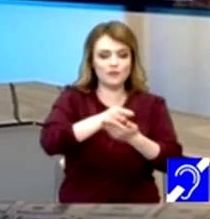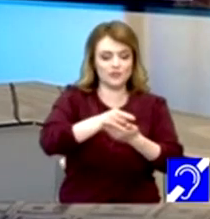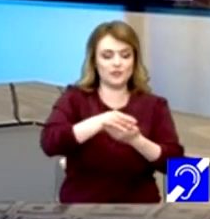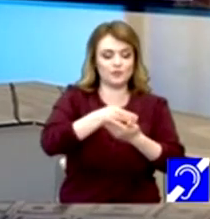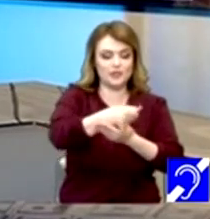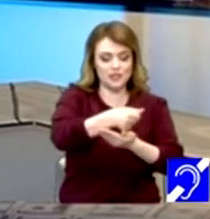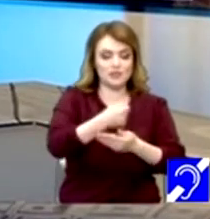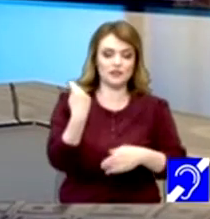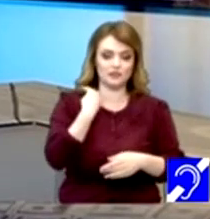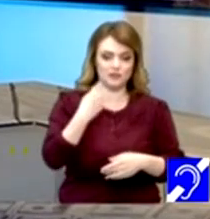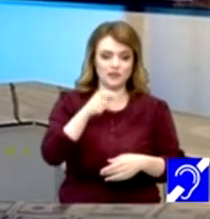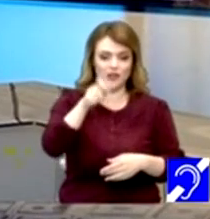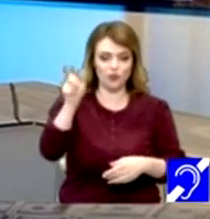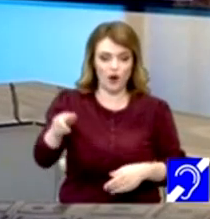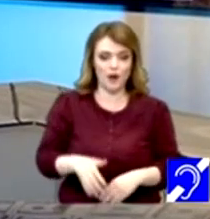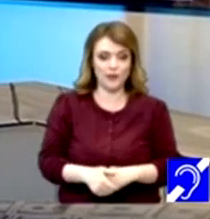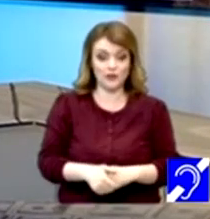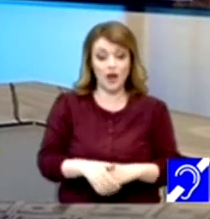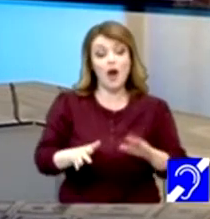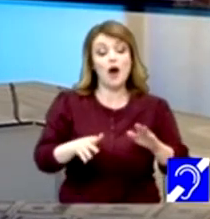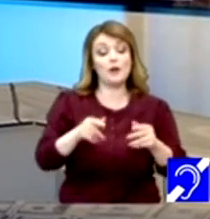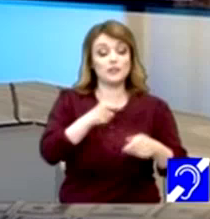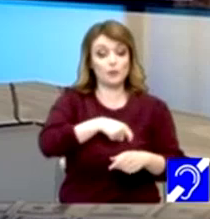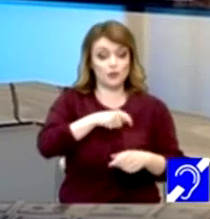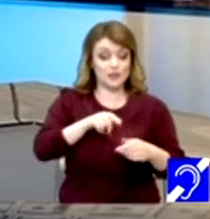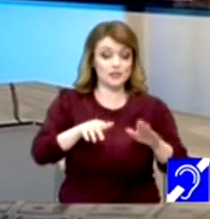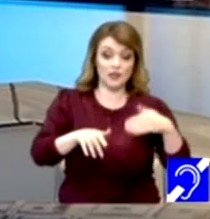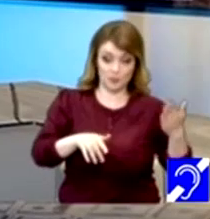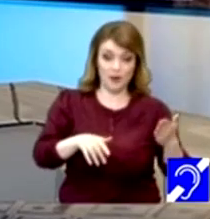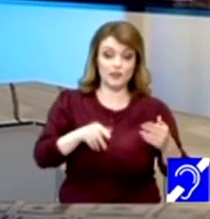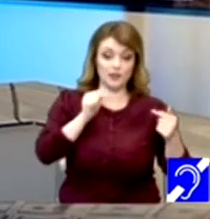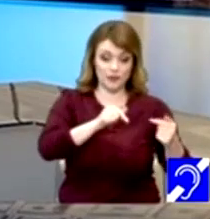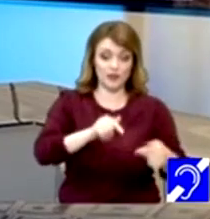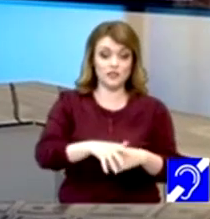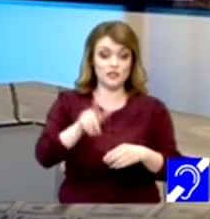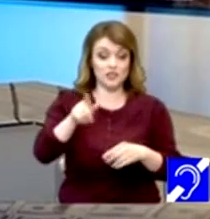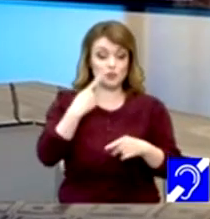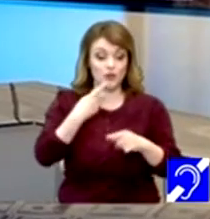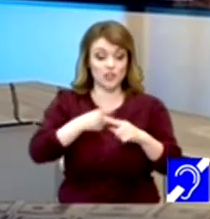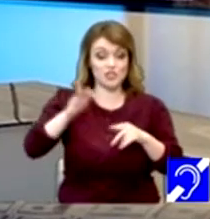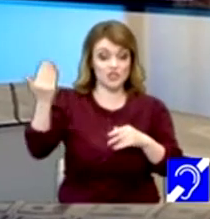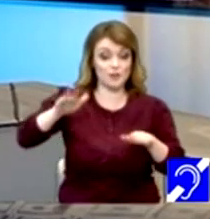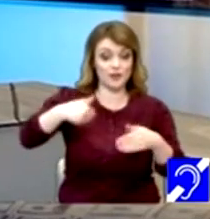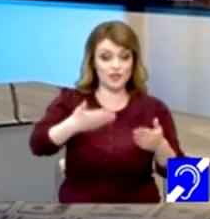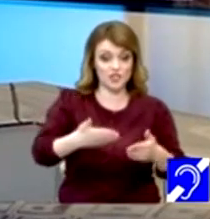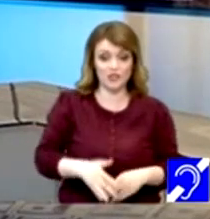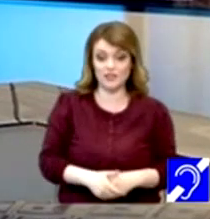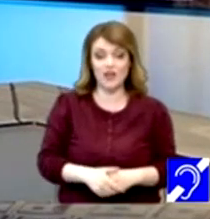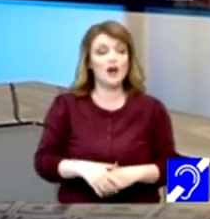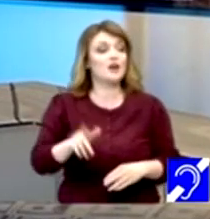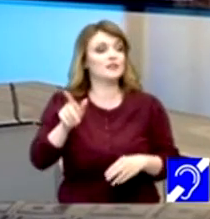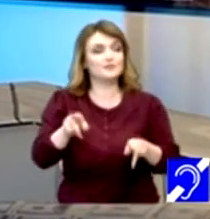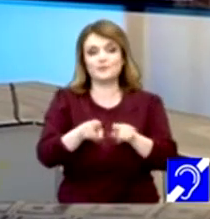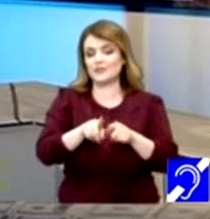cealaltă parte, deputații opoziției parlamentare au declarat că inițiativa e populistă și au anunțat că o vor ataca din nou